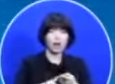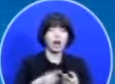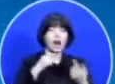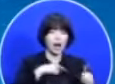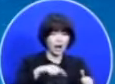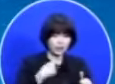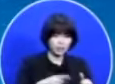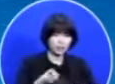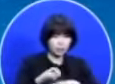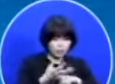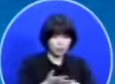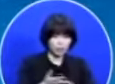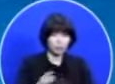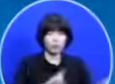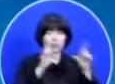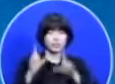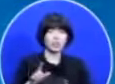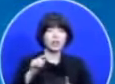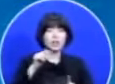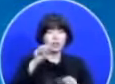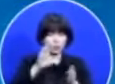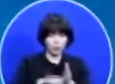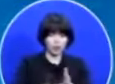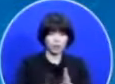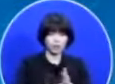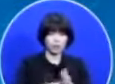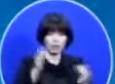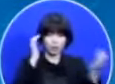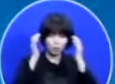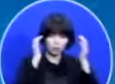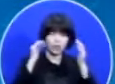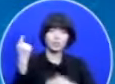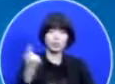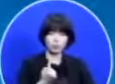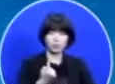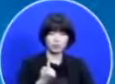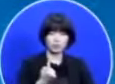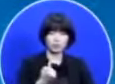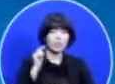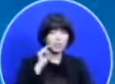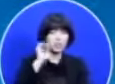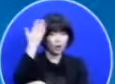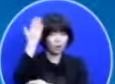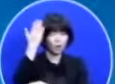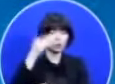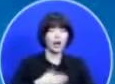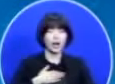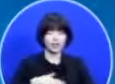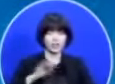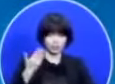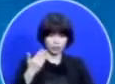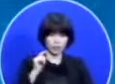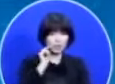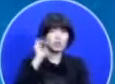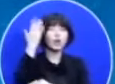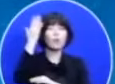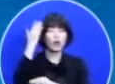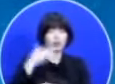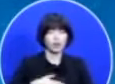전하고 살려고 할 때 고난이 오는 것을 영광으로 알아야 영광